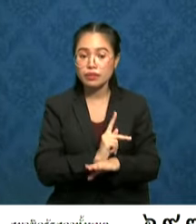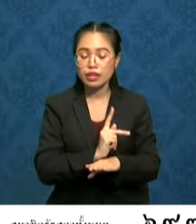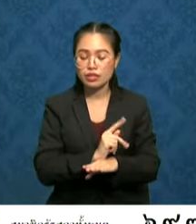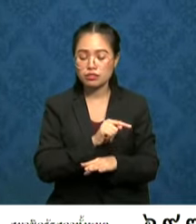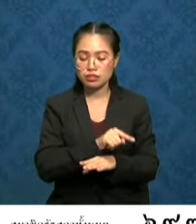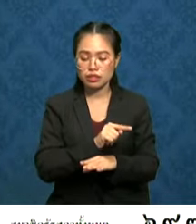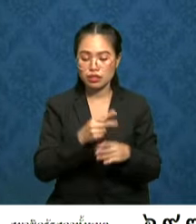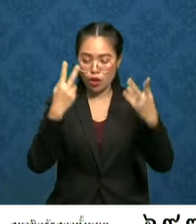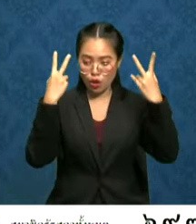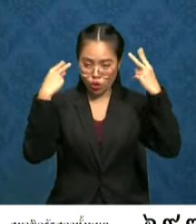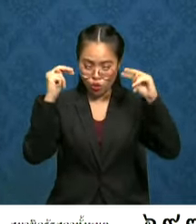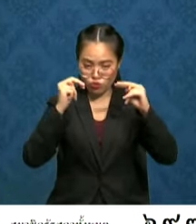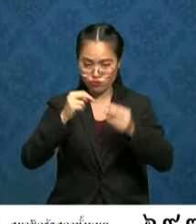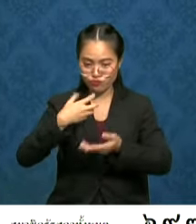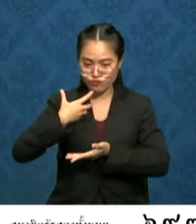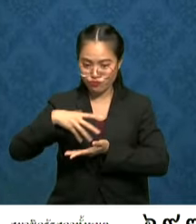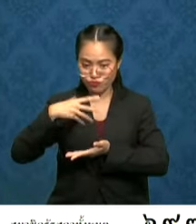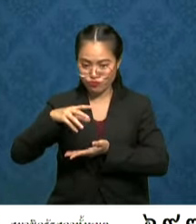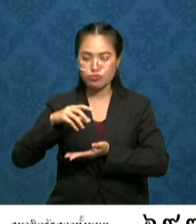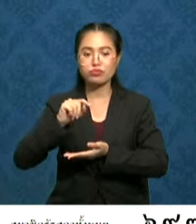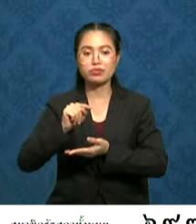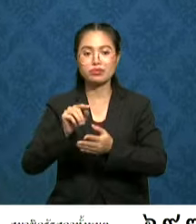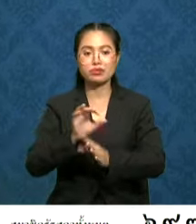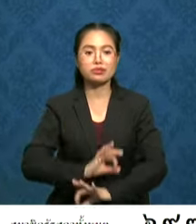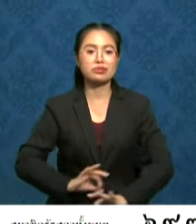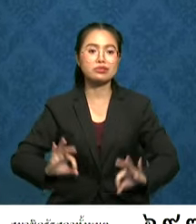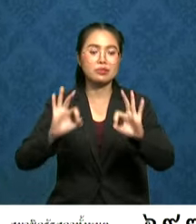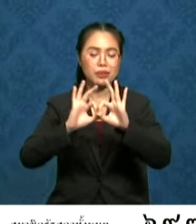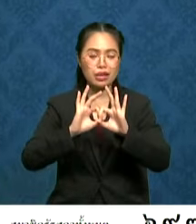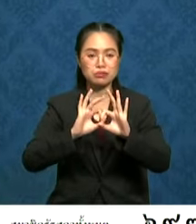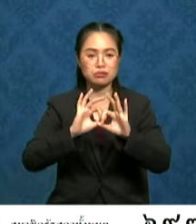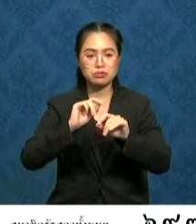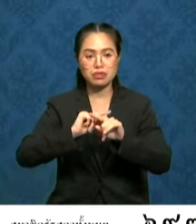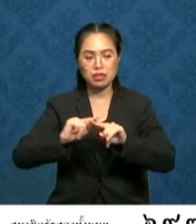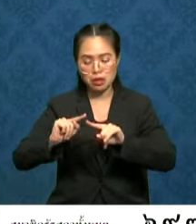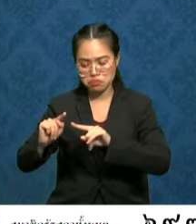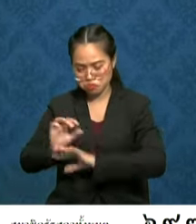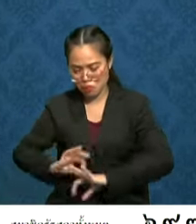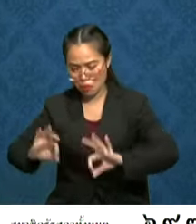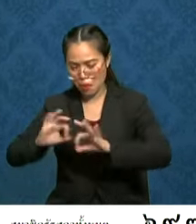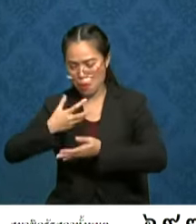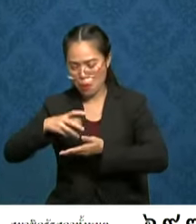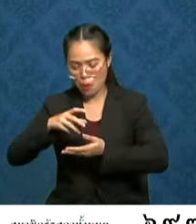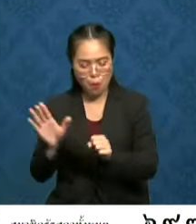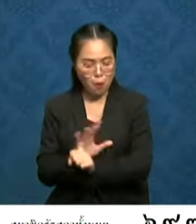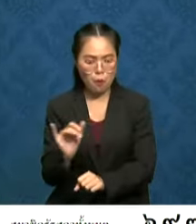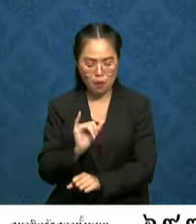นี้ได้ตกหล่นประเด็นสำคัญสำคัญไปอย่างมากมายหลายประการ